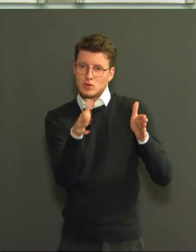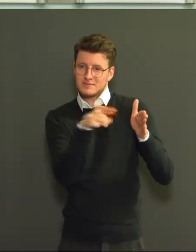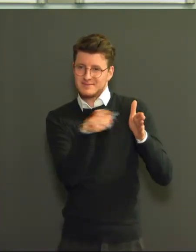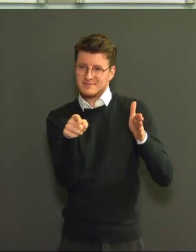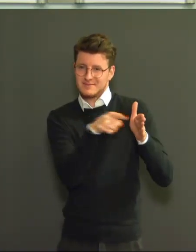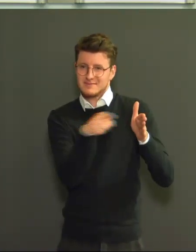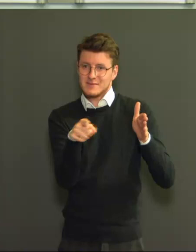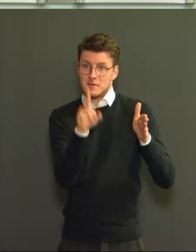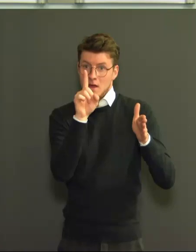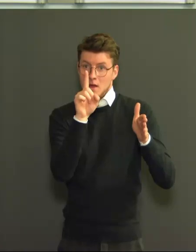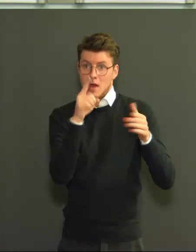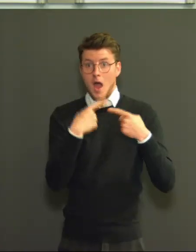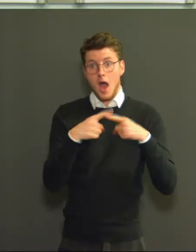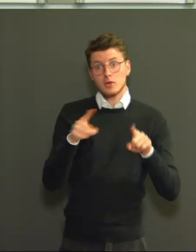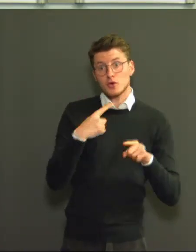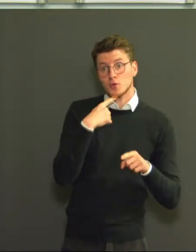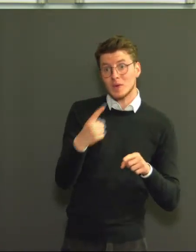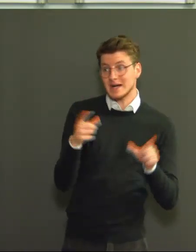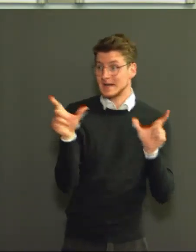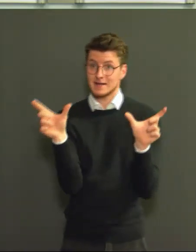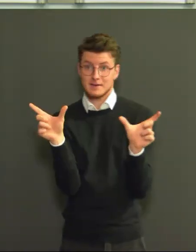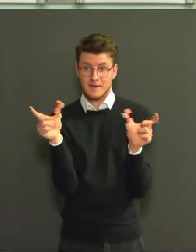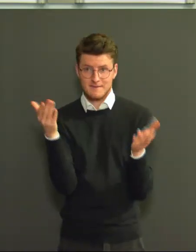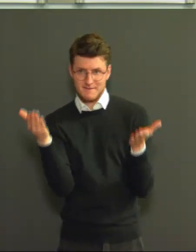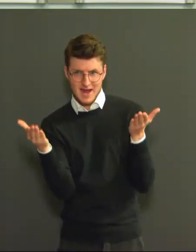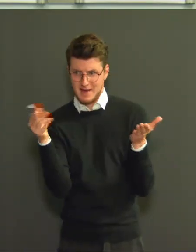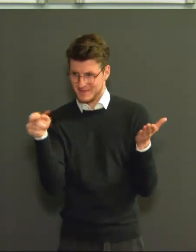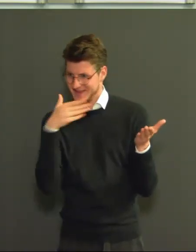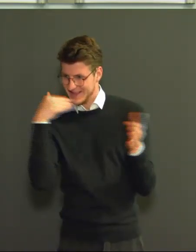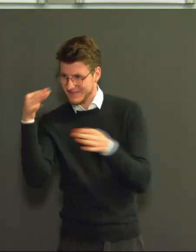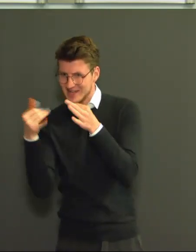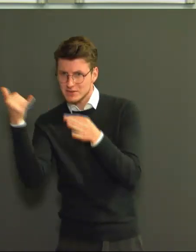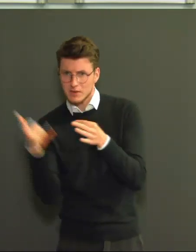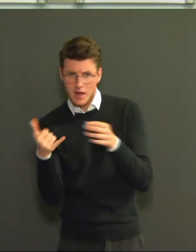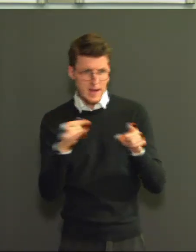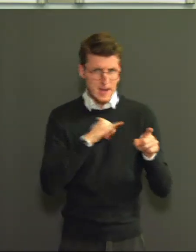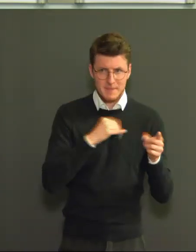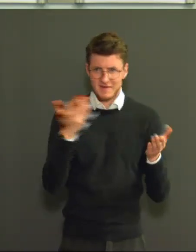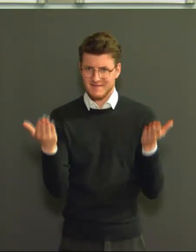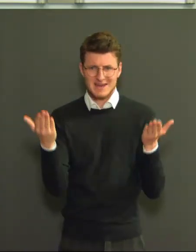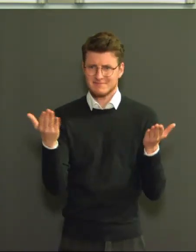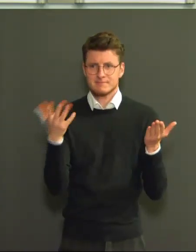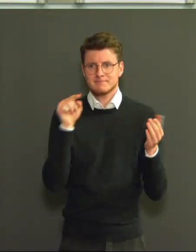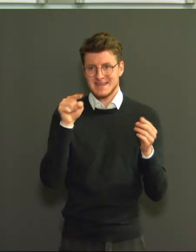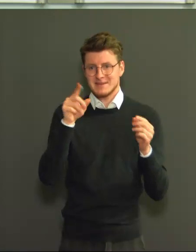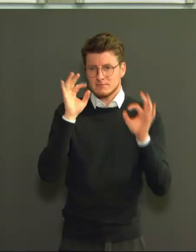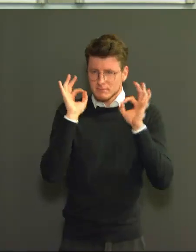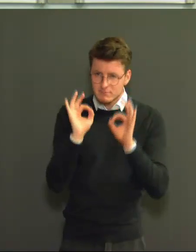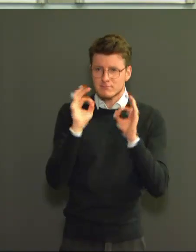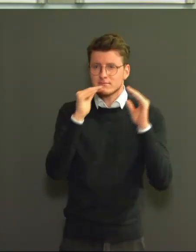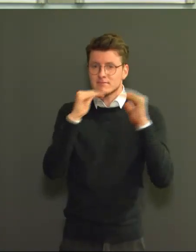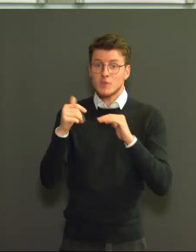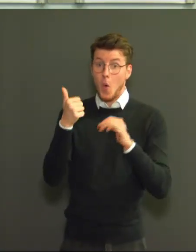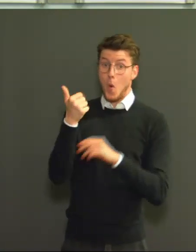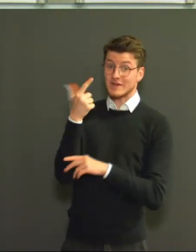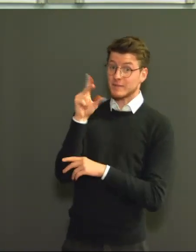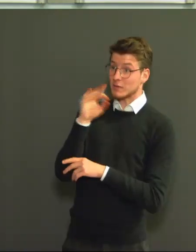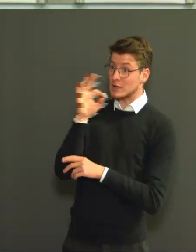de vergelijkingsweek. Dat betekent dat de daling die we nu zien dus iets rooskleuriger is dan de